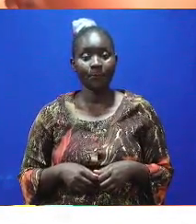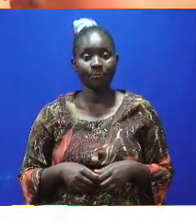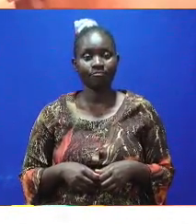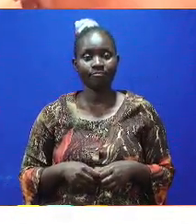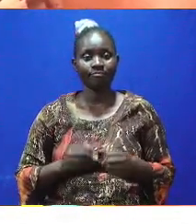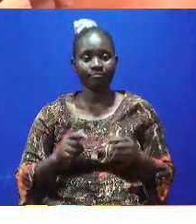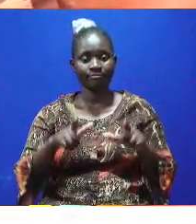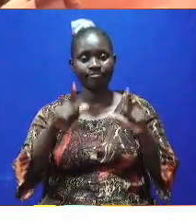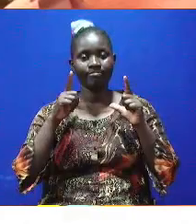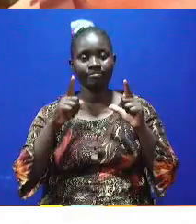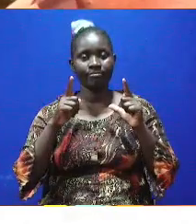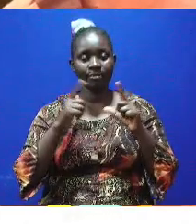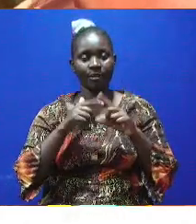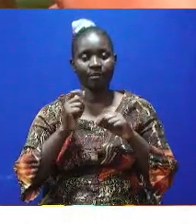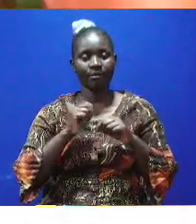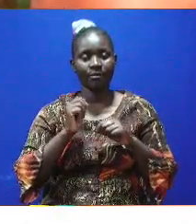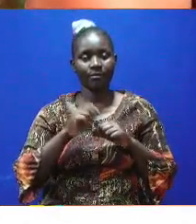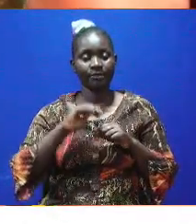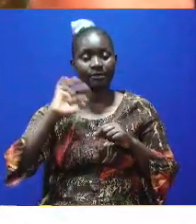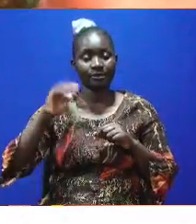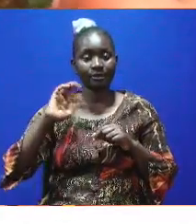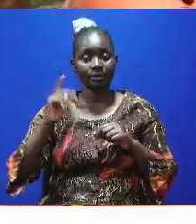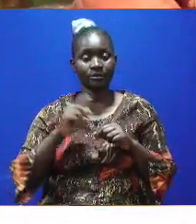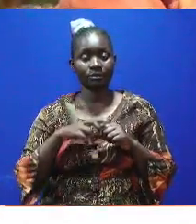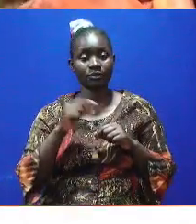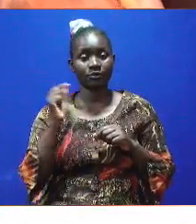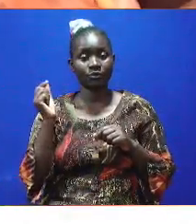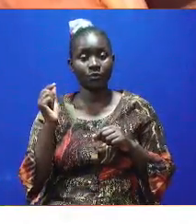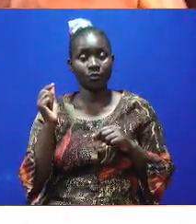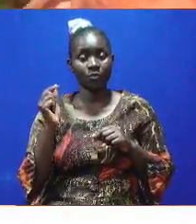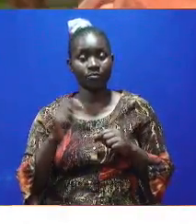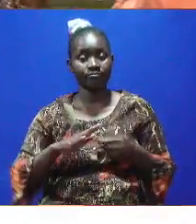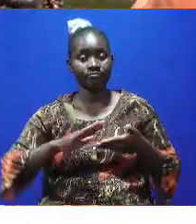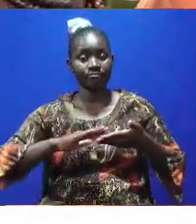town kupanda juu. Vile hii trailer,